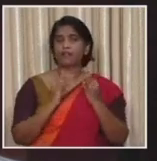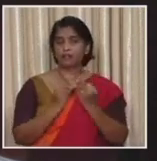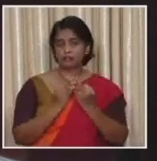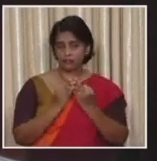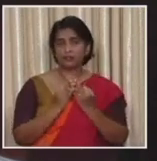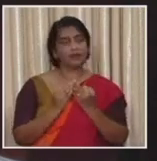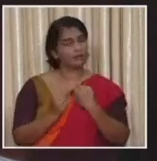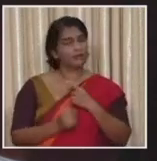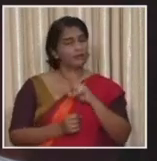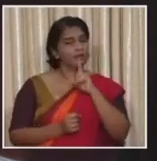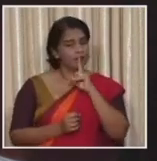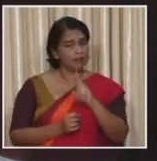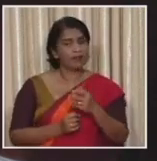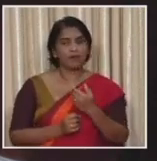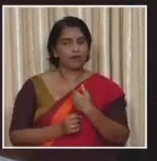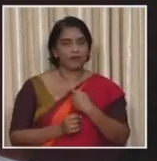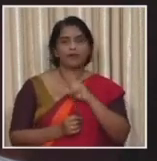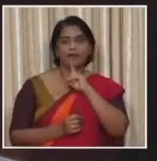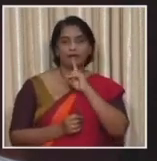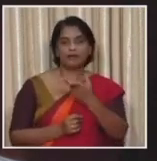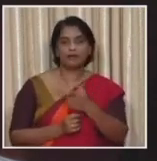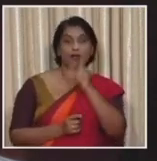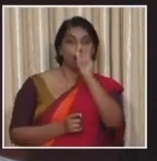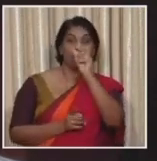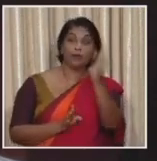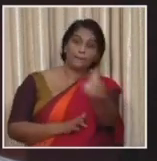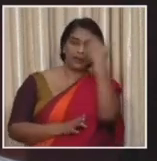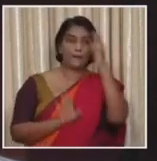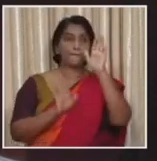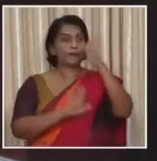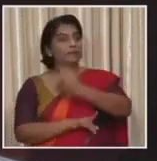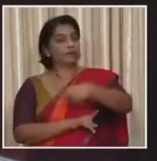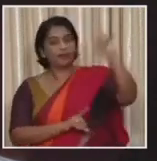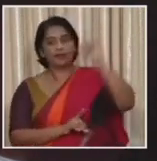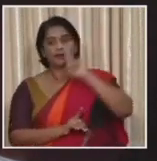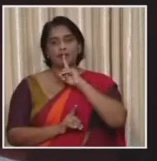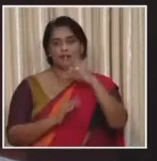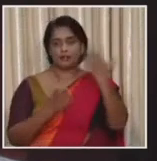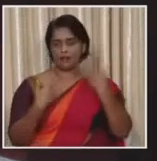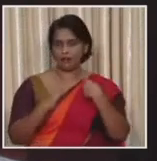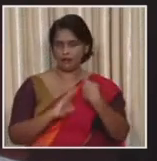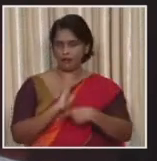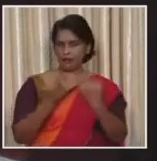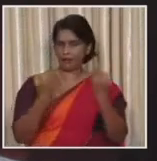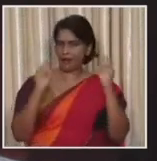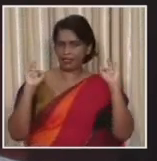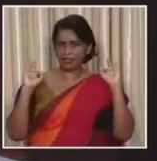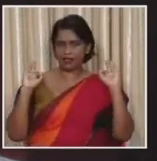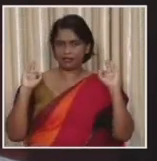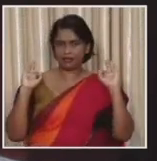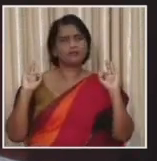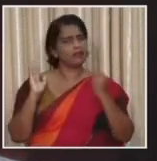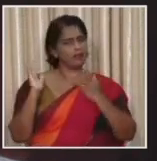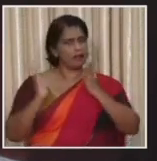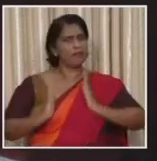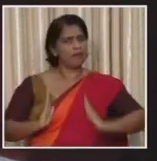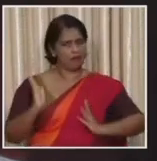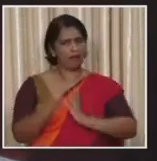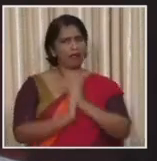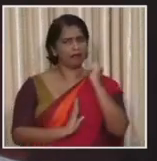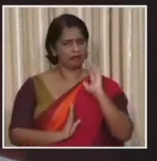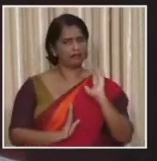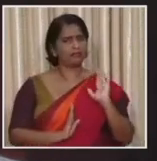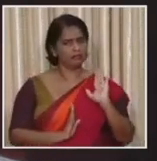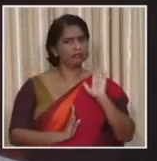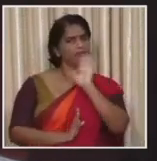මං කියන්නේ අපිට කියන්න බෑනේ ඔයාව Uber එකට යන්න PickMe එකට යන්න කියලා මේ රටේ නිදහසක් තියෙනවනේ. මේ රටේ මානව අයිතියක් තියෙනවනේ.